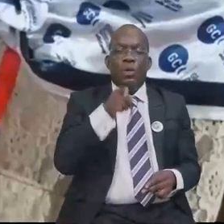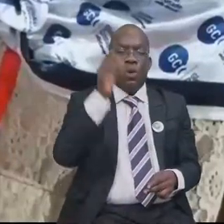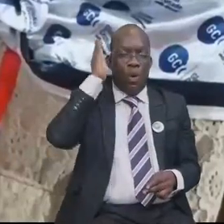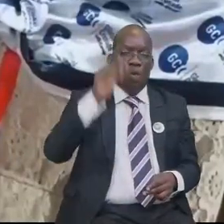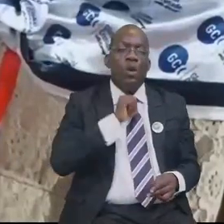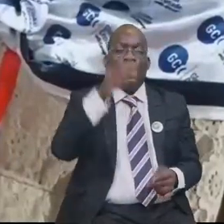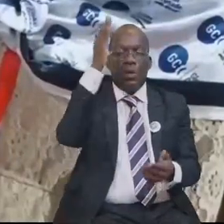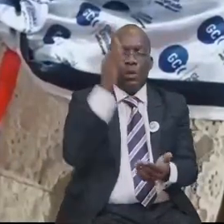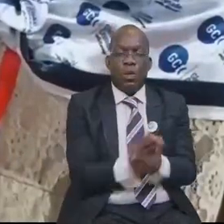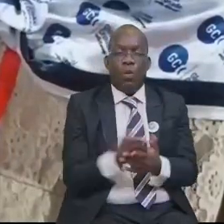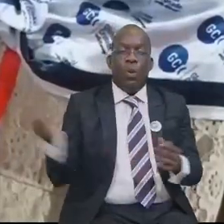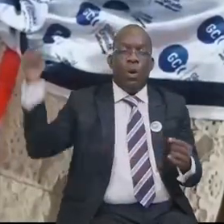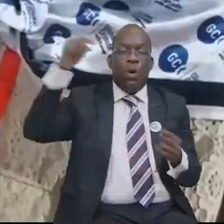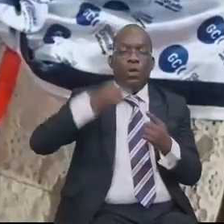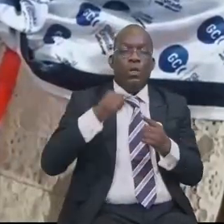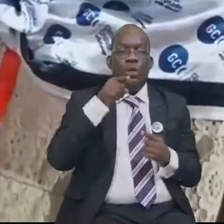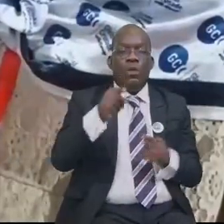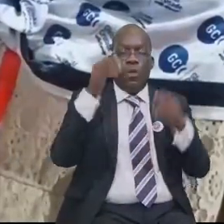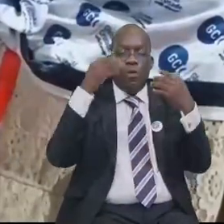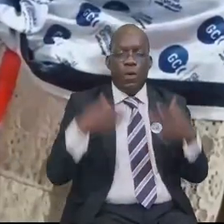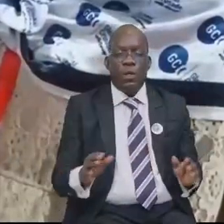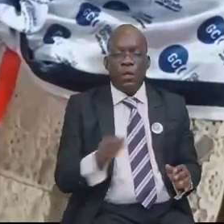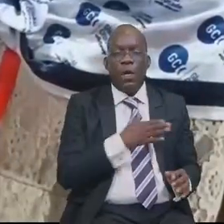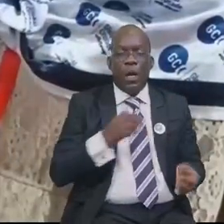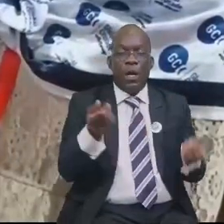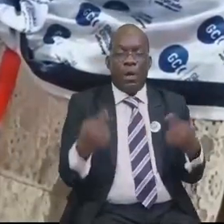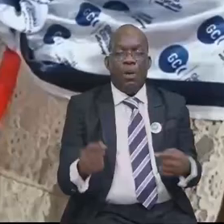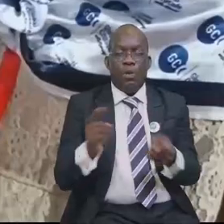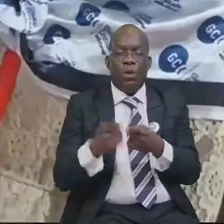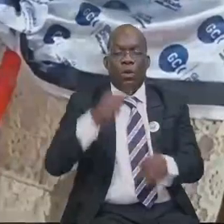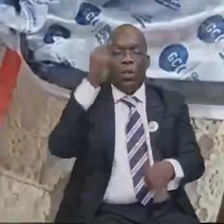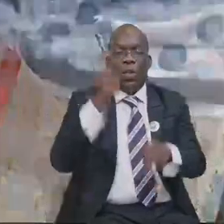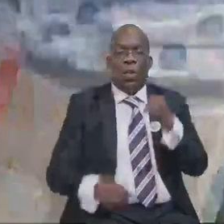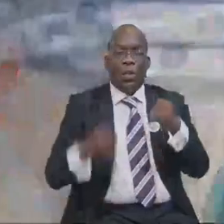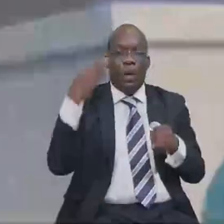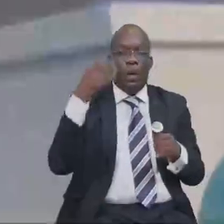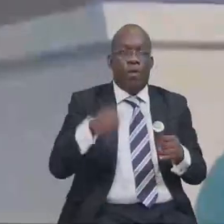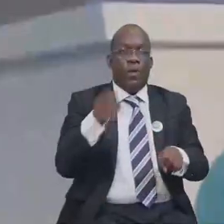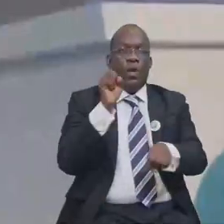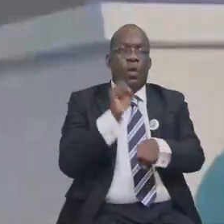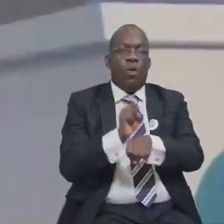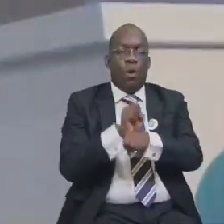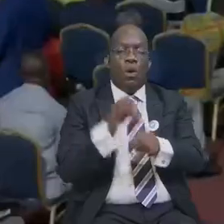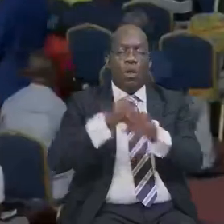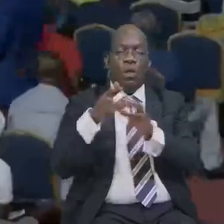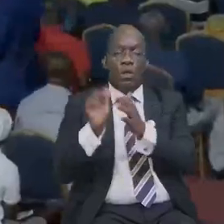ne vas pas t'arrêter jusqu'à ce que tu finisses et que tu ailles jusqu'à la fin de ton devoir au nom de Jésus. Nous allons